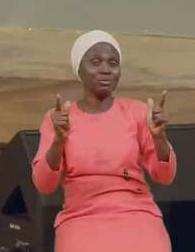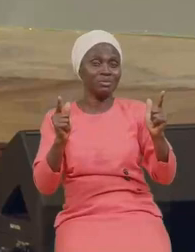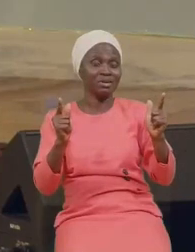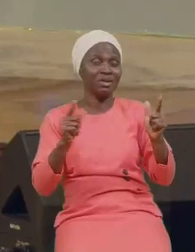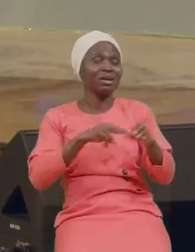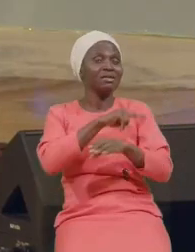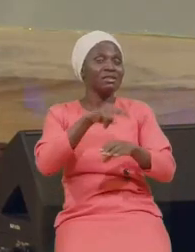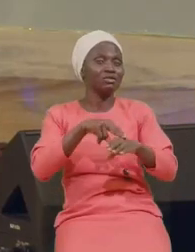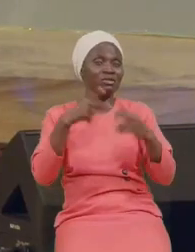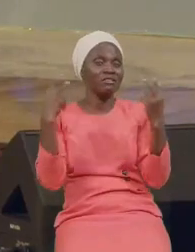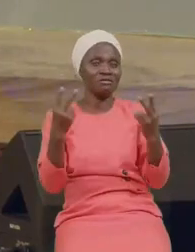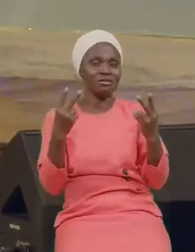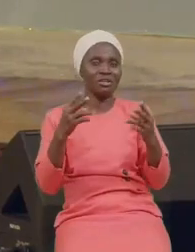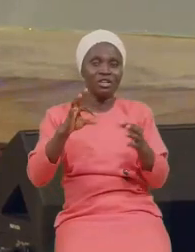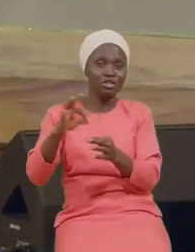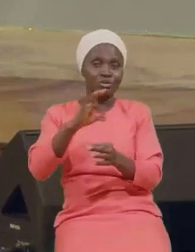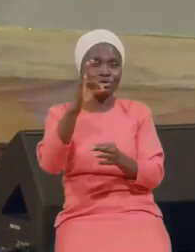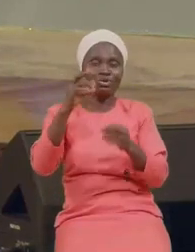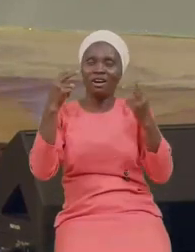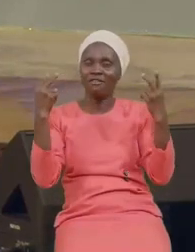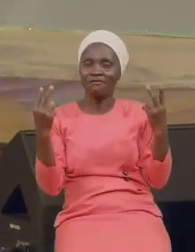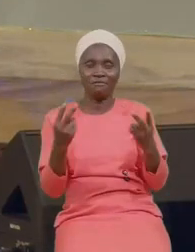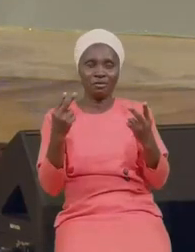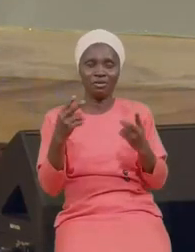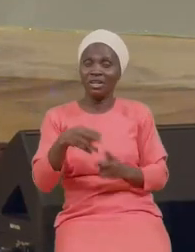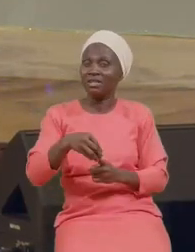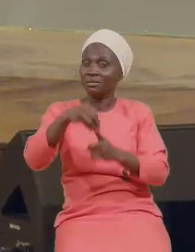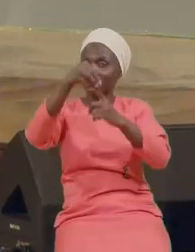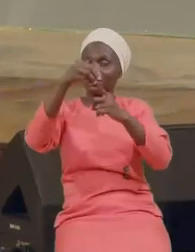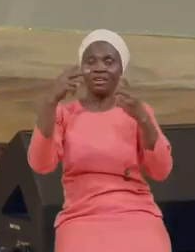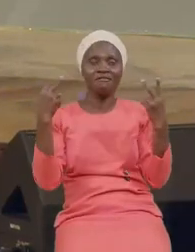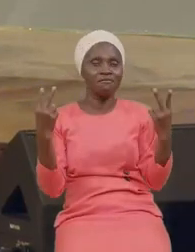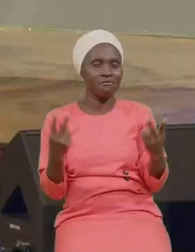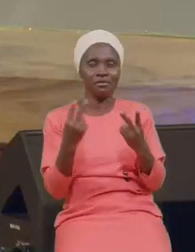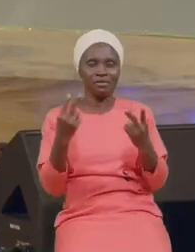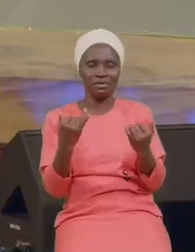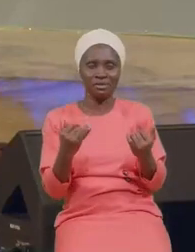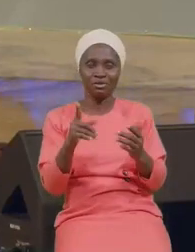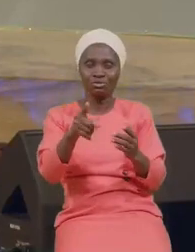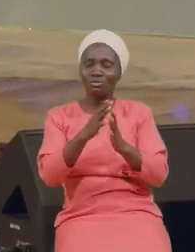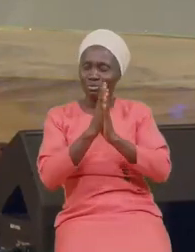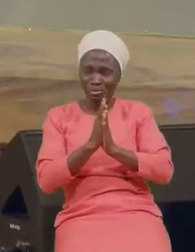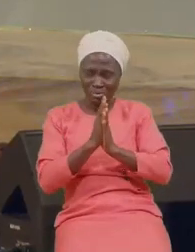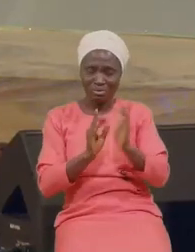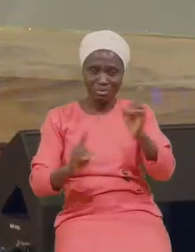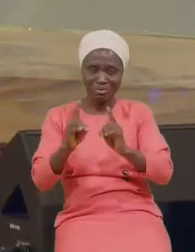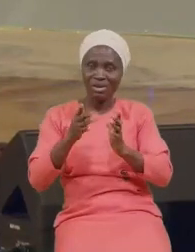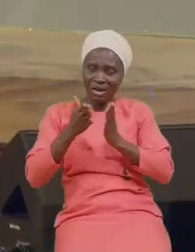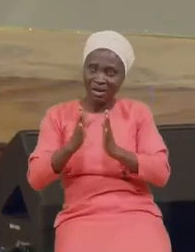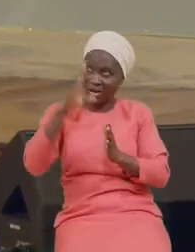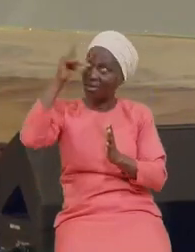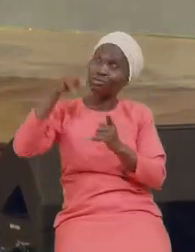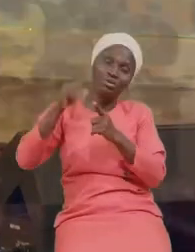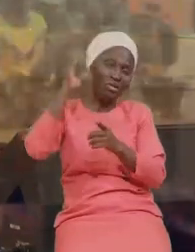la victoire spirituelle la victoire spectaculaire vous la bouche par le Seigneur que vous entendez